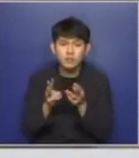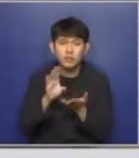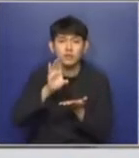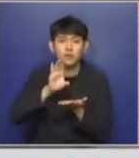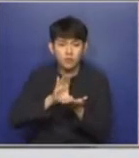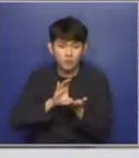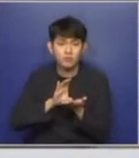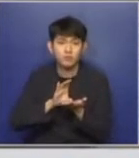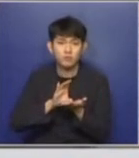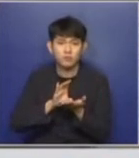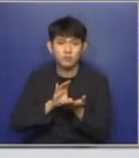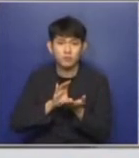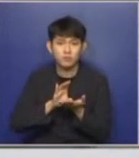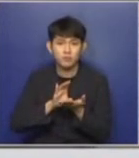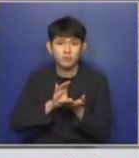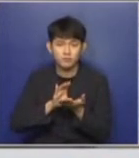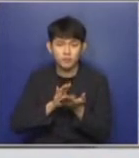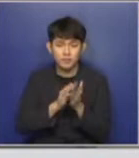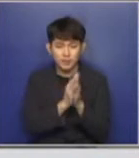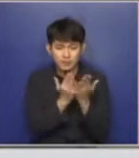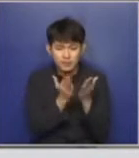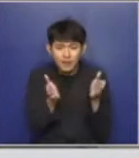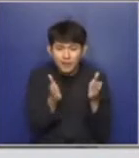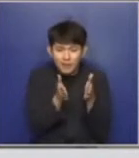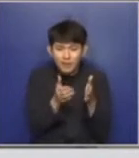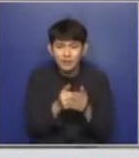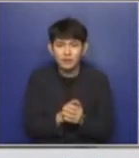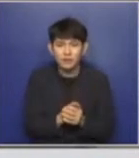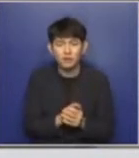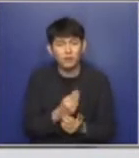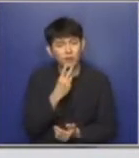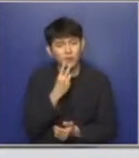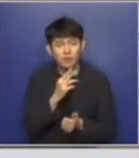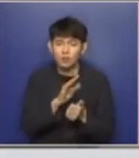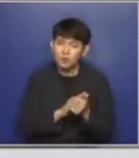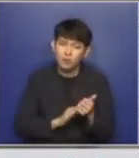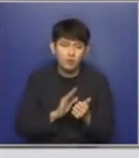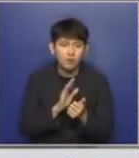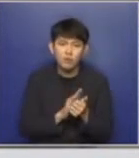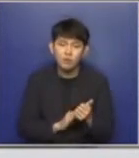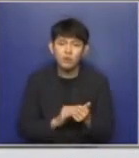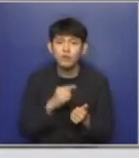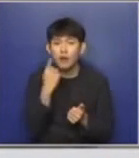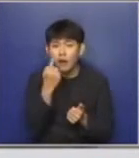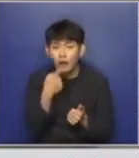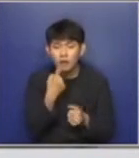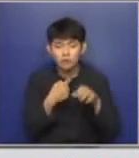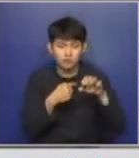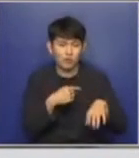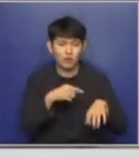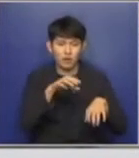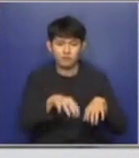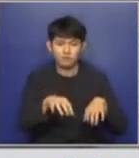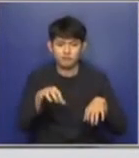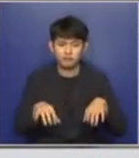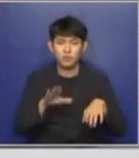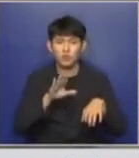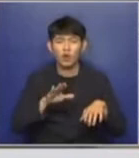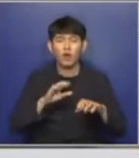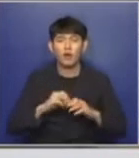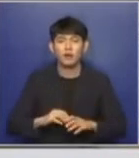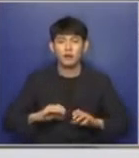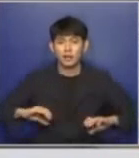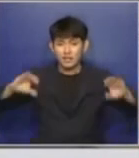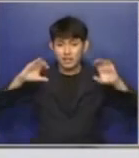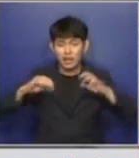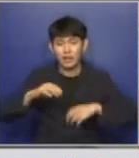โดยสังเขปเล่มเล็กๆน่าเห็นใจหน่วยงานนะครับขององค์กรปกครองส่วนท้องถิ่น